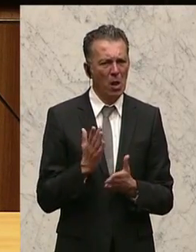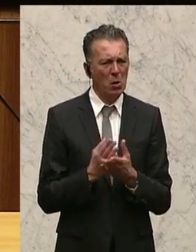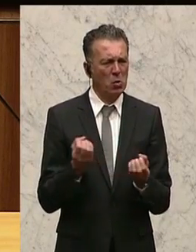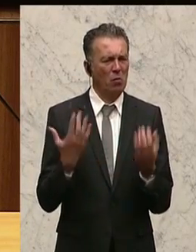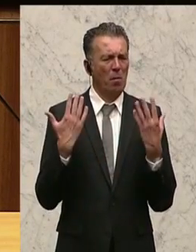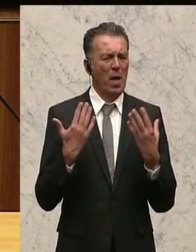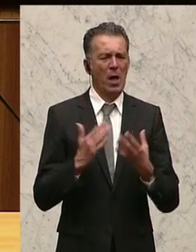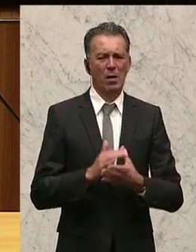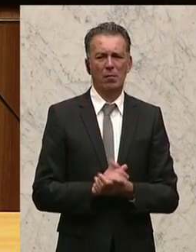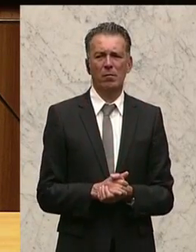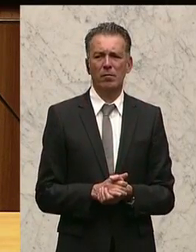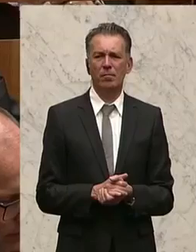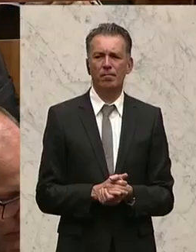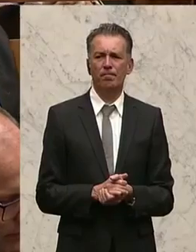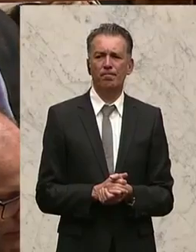sollten. Und